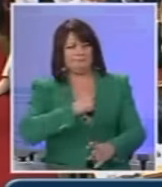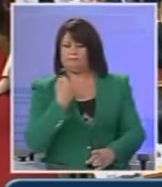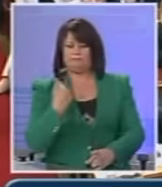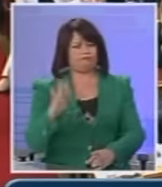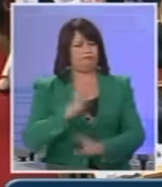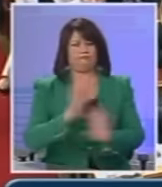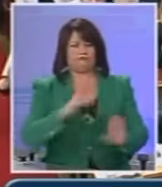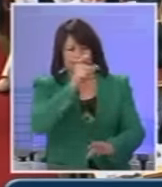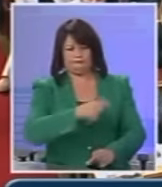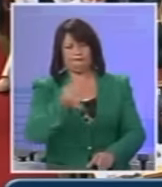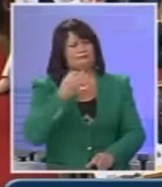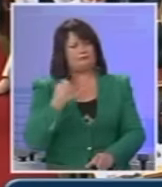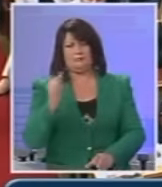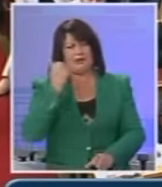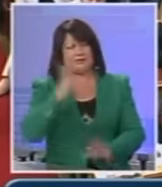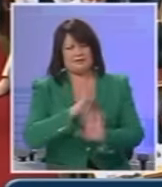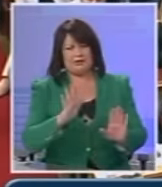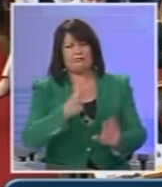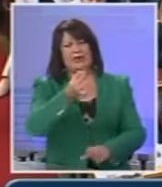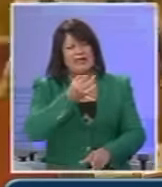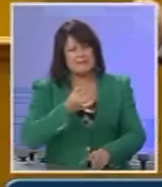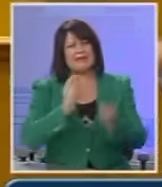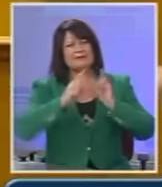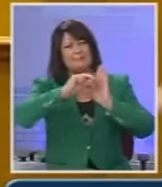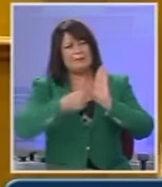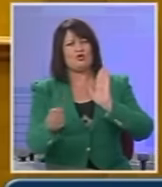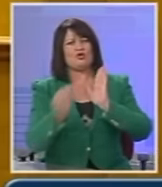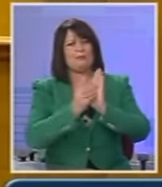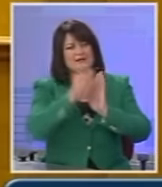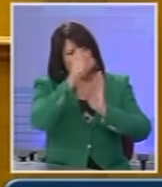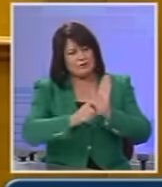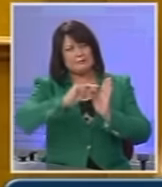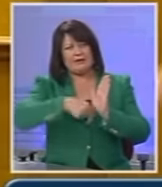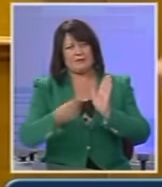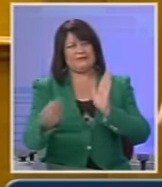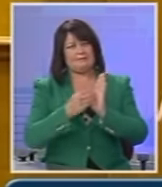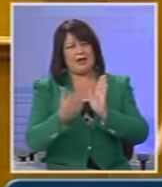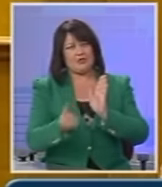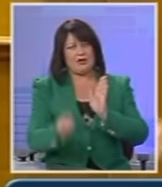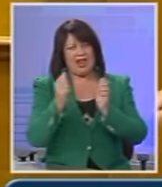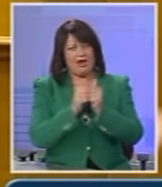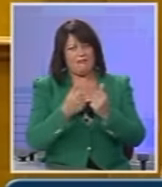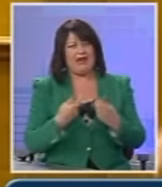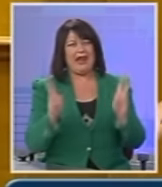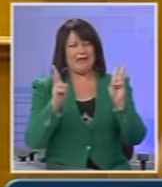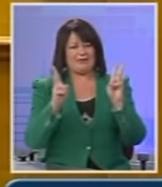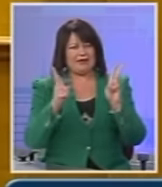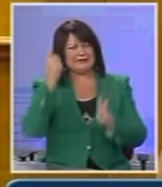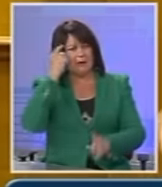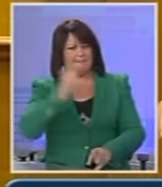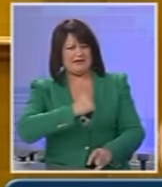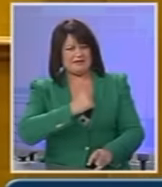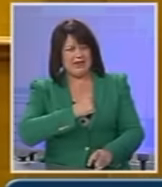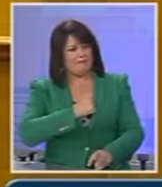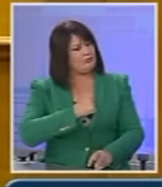που εσείς είπατε ότι υπάρχουν στο μνημόνιο το οποίο υπογράψατε. Αυτές οι ακραίες νεοφιλελεύθερες αντιλήψεις δεν